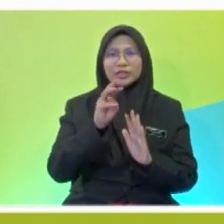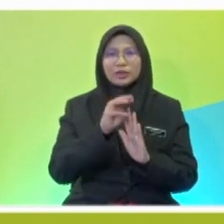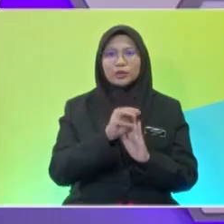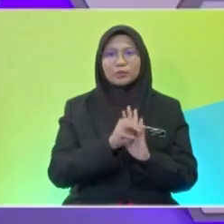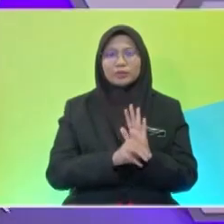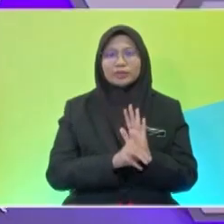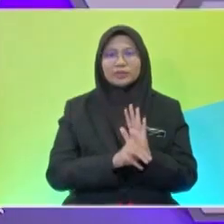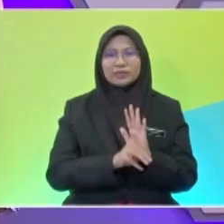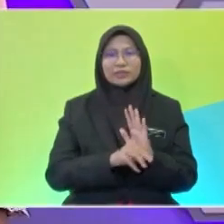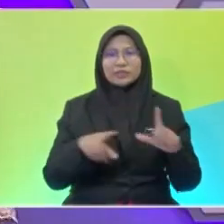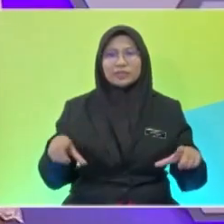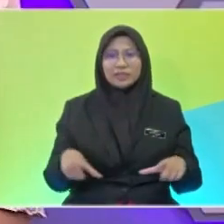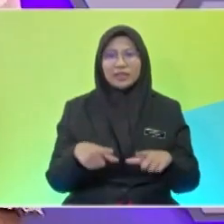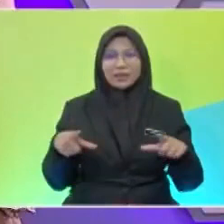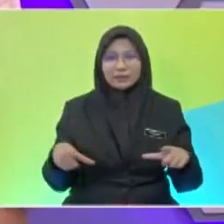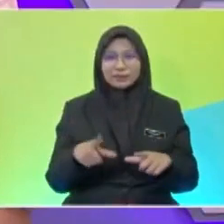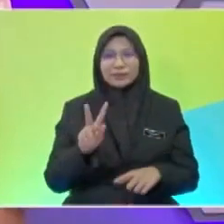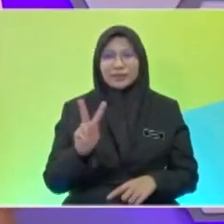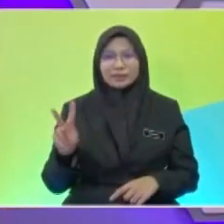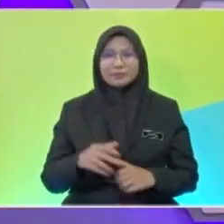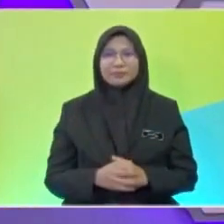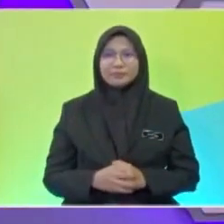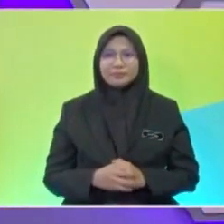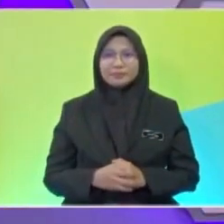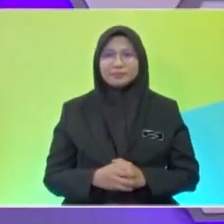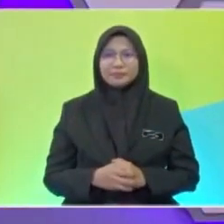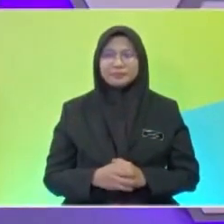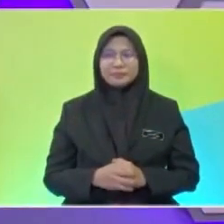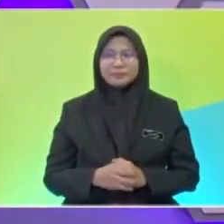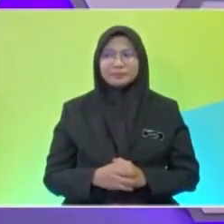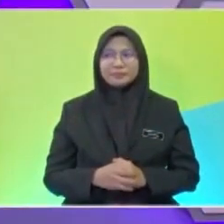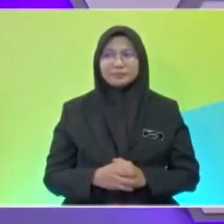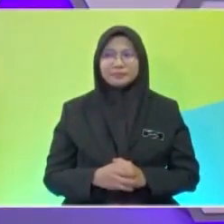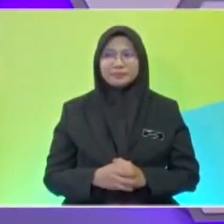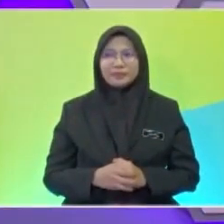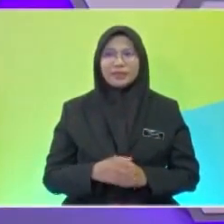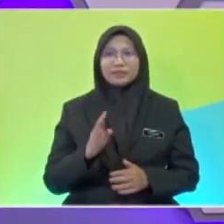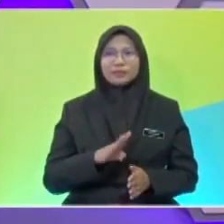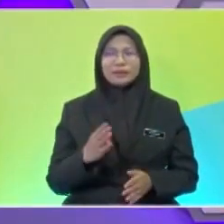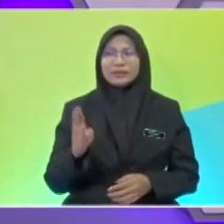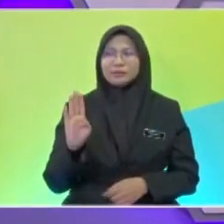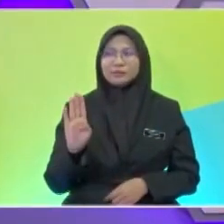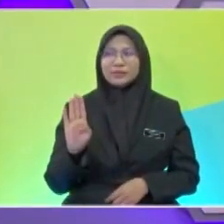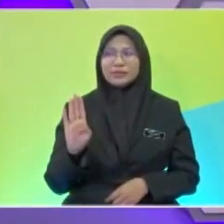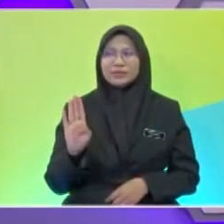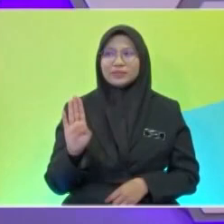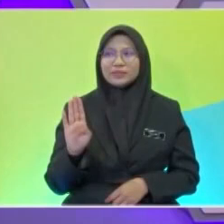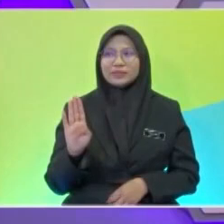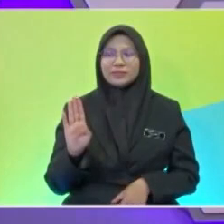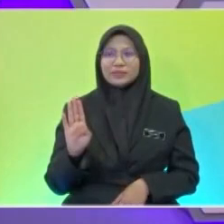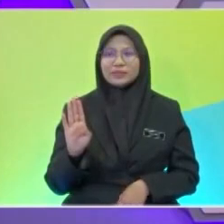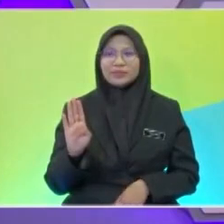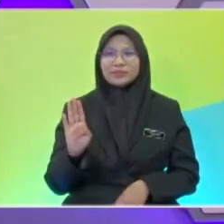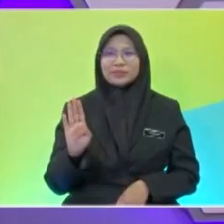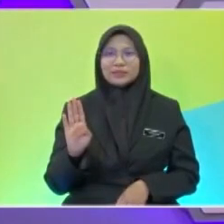calonnya semasih di dalam bingkil Oke kita pergi pada bentuk soal dan bagian B yang seterusnya yaitu soal dan respon terbuka